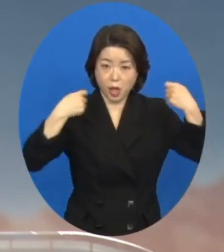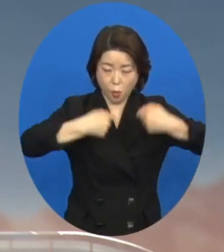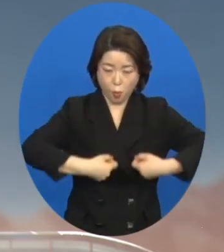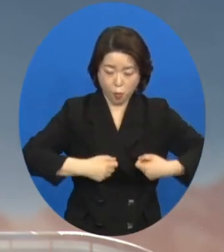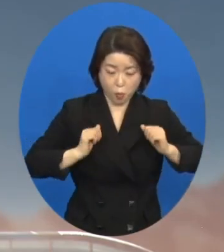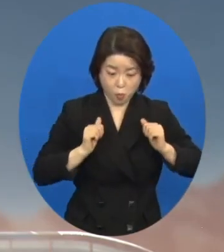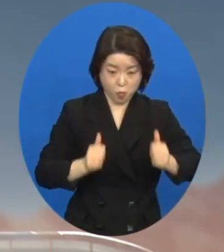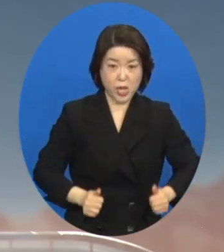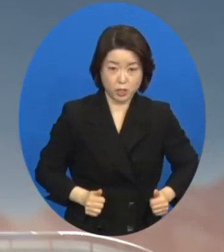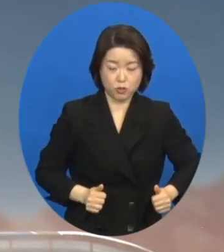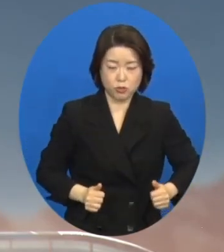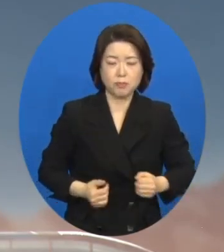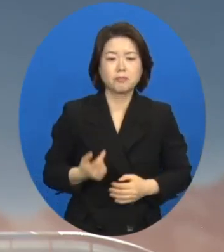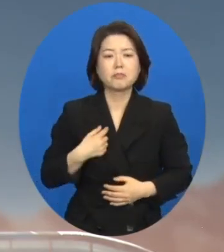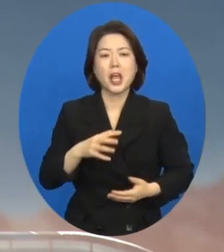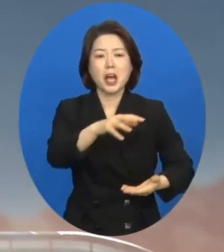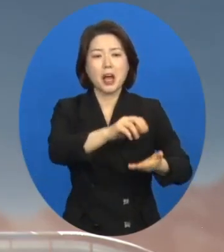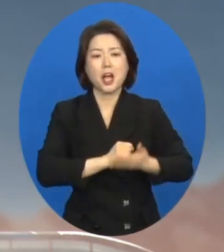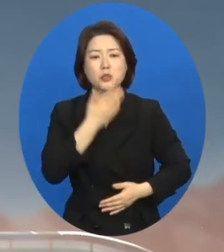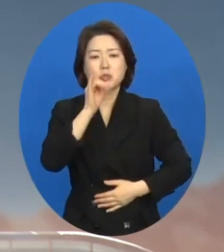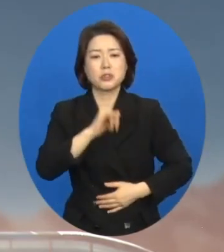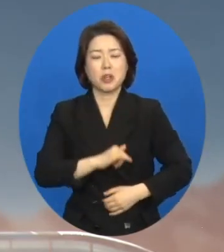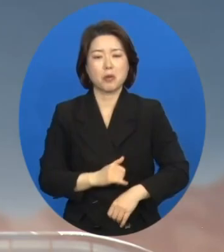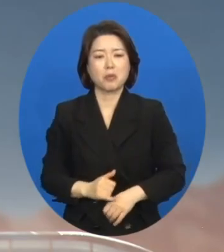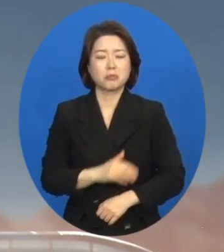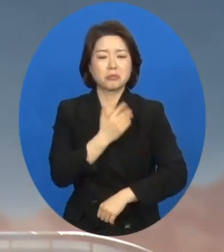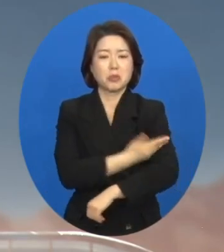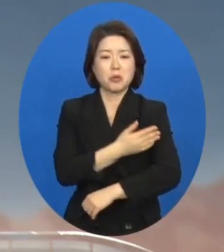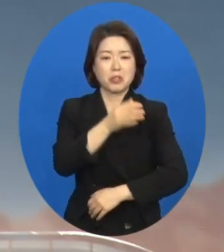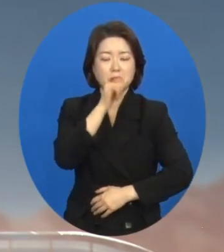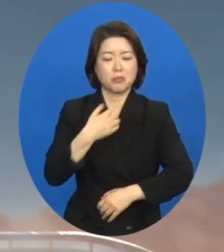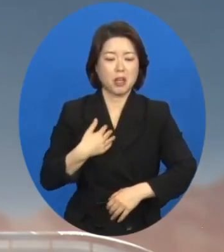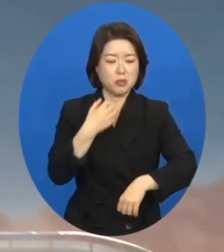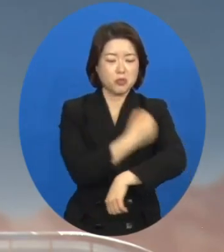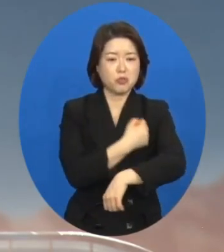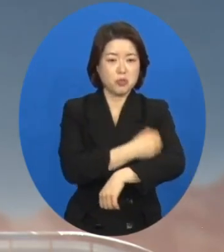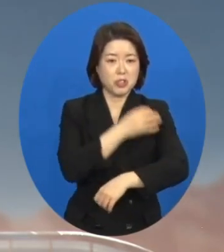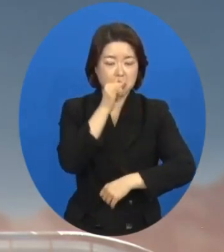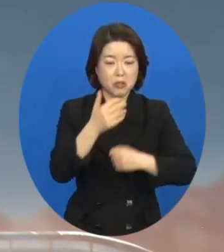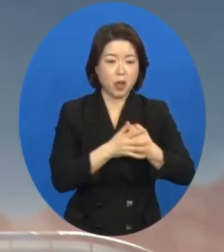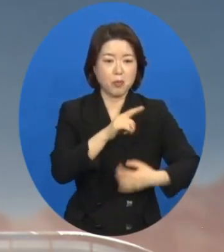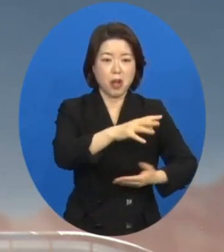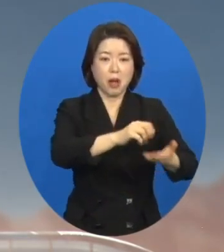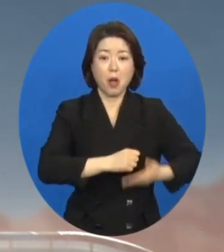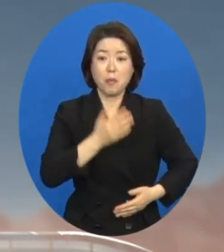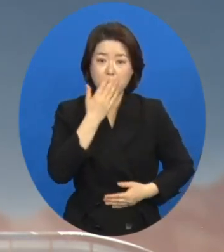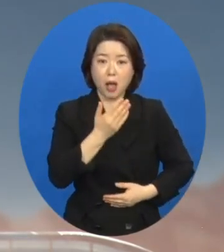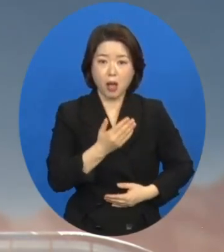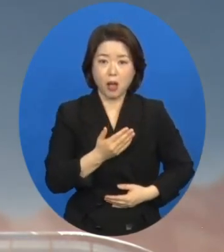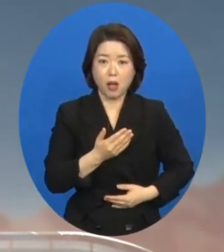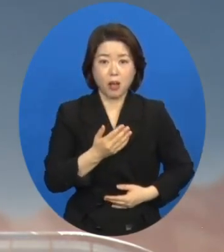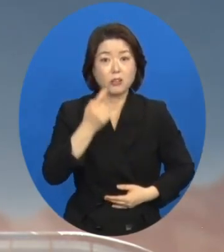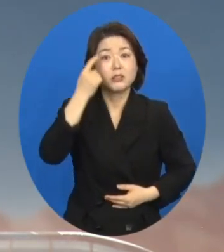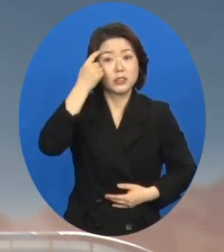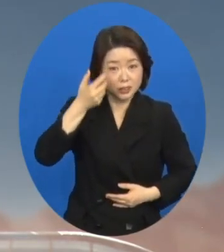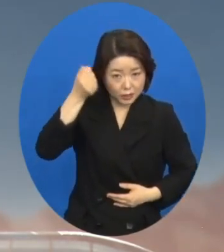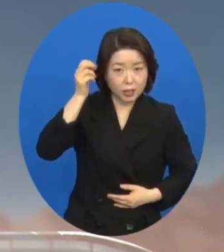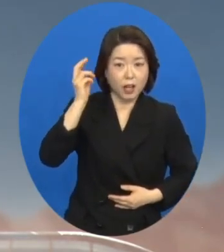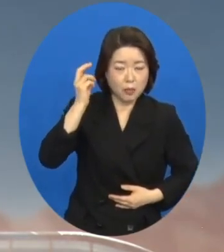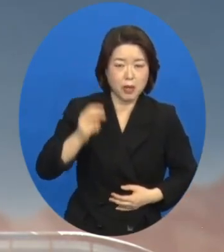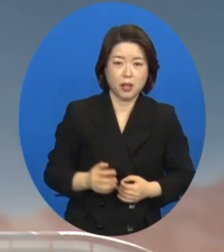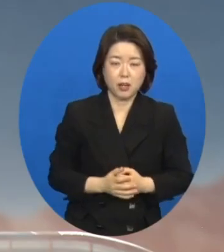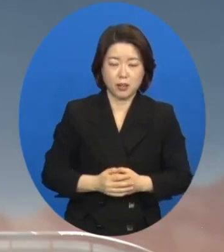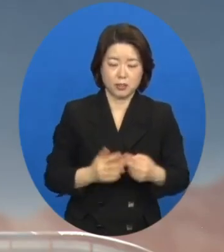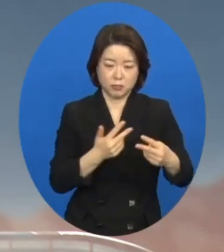권리가 있다라고 생각한 것 같아요. 나름 공로가 있다고 생각한 것 같아요. 그럼 무슨 공로가 있었을까? 나름